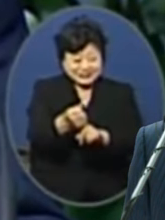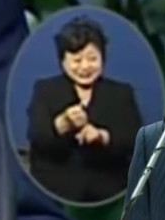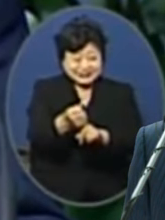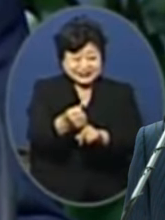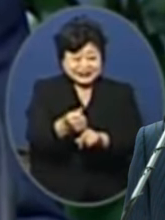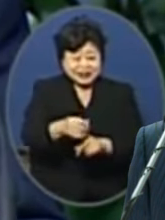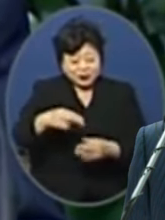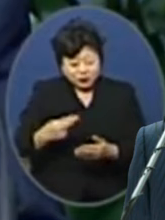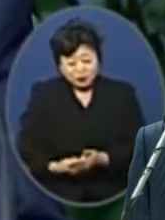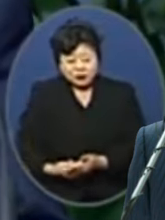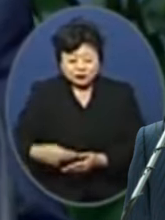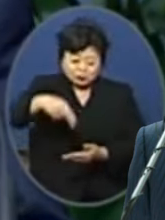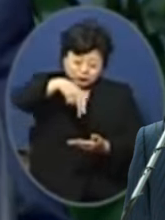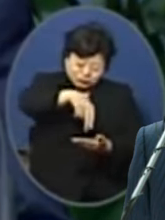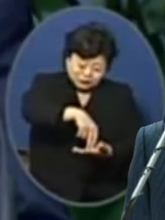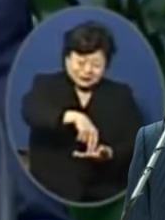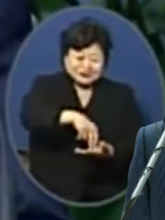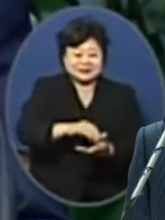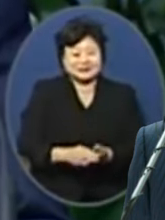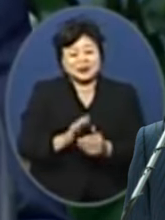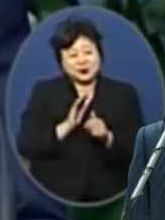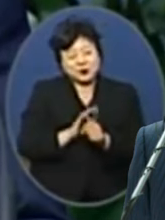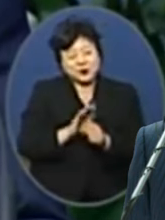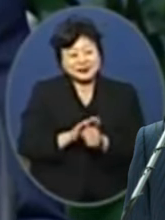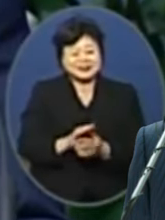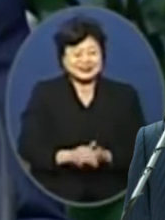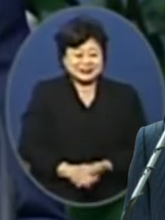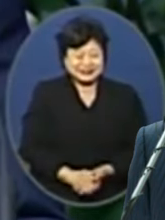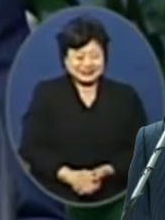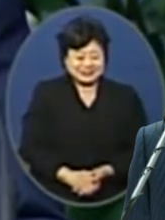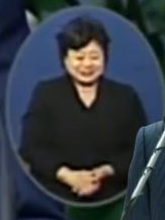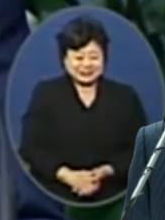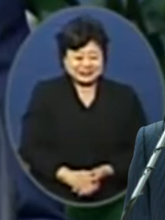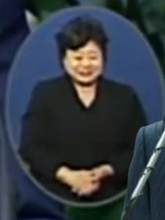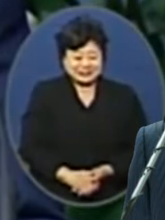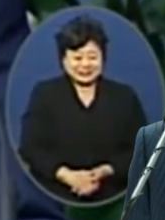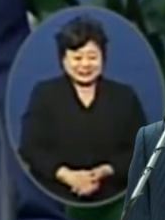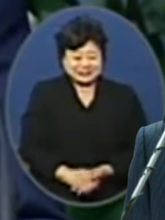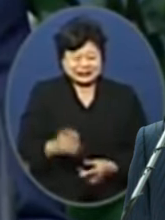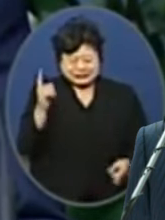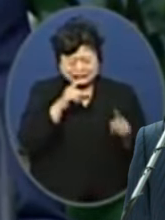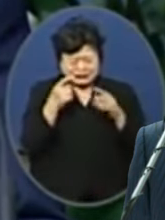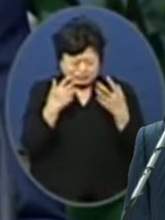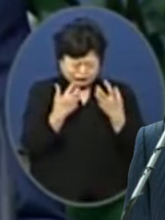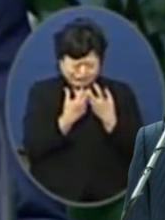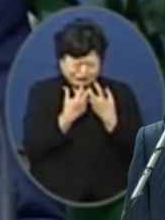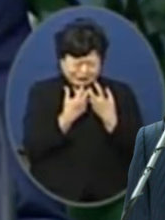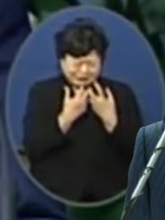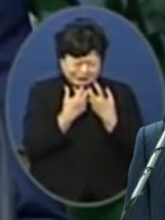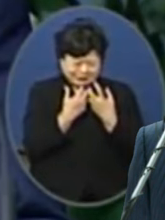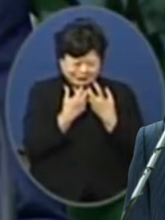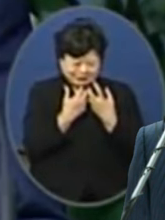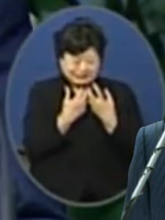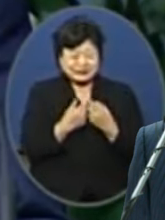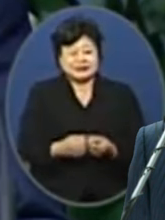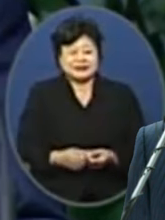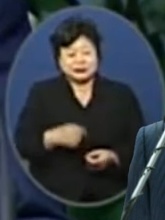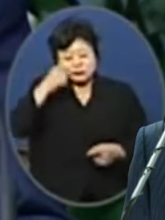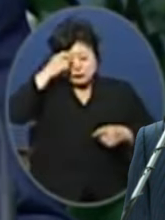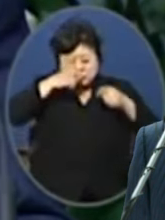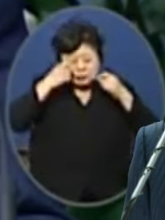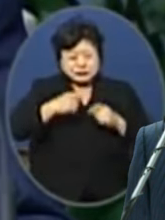심 미끄러지니 또 엉덩 반을습니다 그래서 상처투성이가 되어야 비로서 그때는